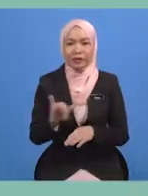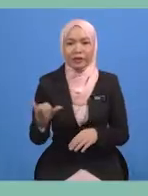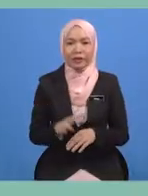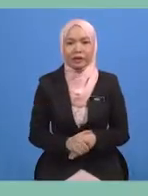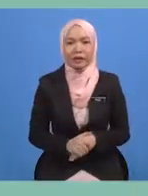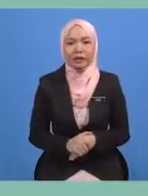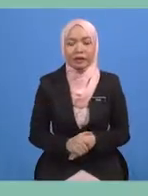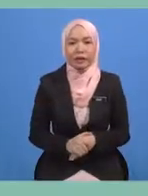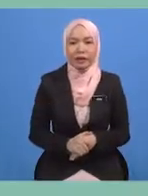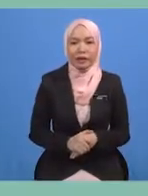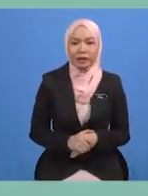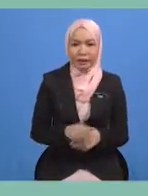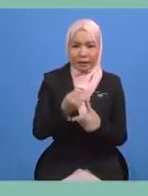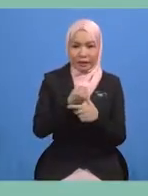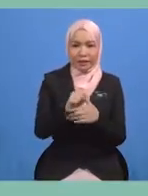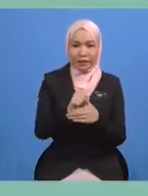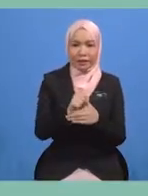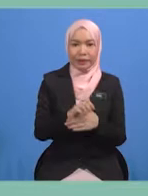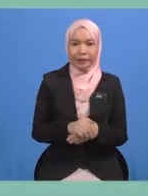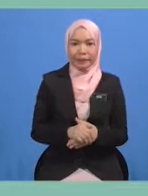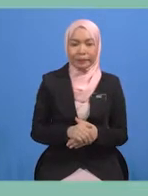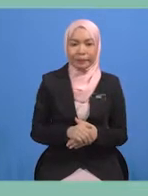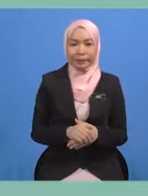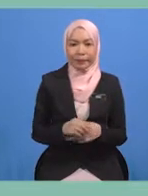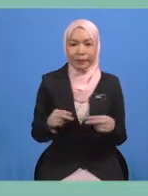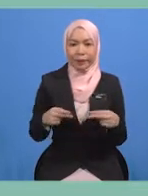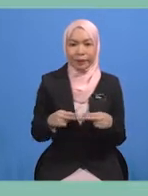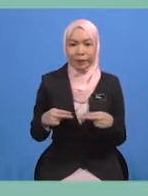Sistem komunikasi radio terbahagi daripada